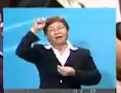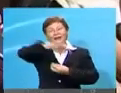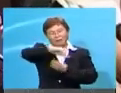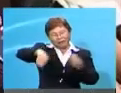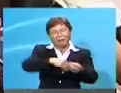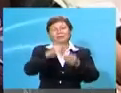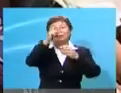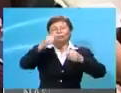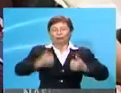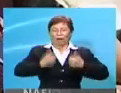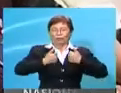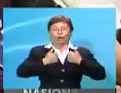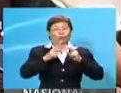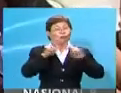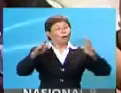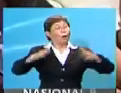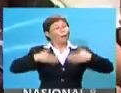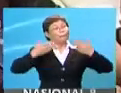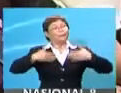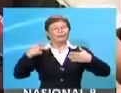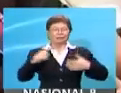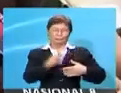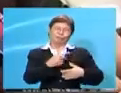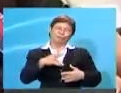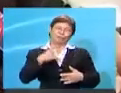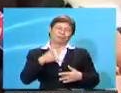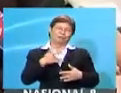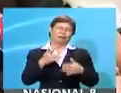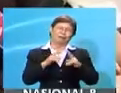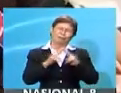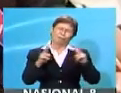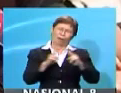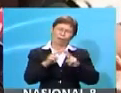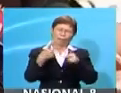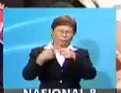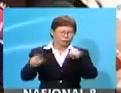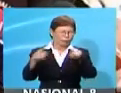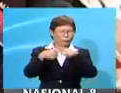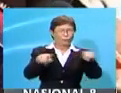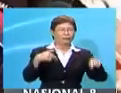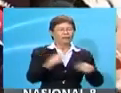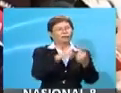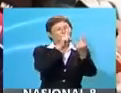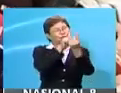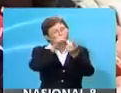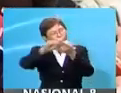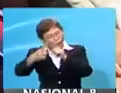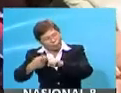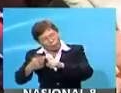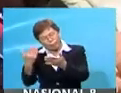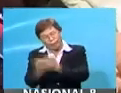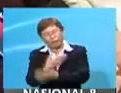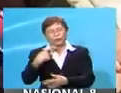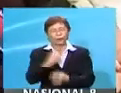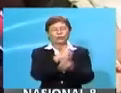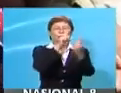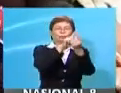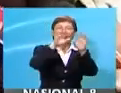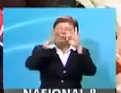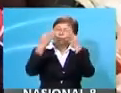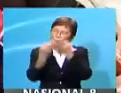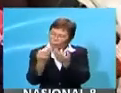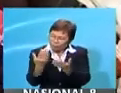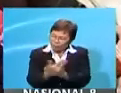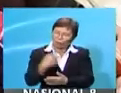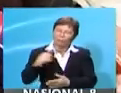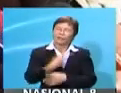hari raya yang cukup meriah kita rasa memang amat-amat berbeza kita jumpa dengan sahabat baru kita jumpa dengan keluarga yang baru kita